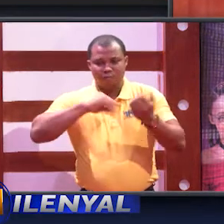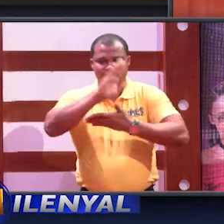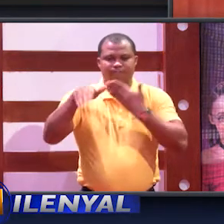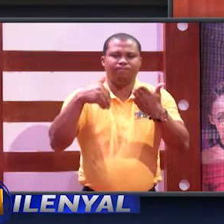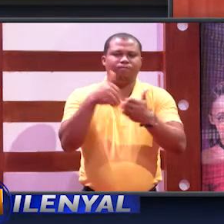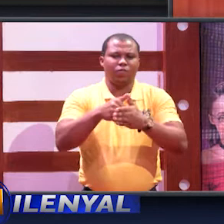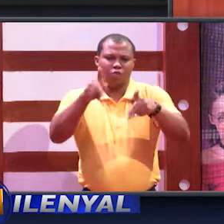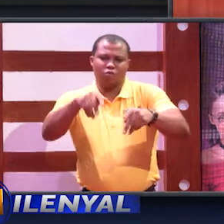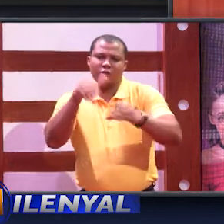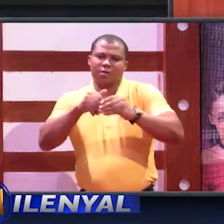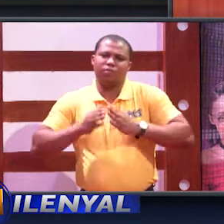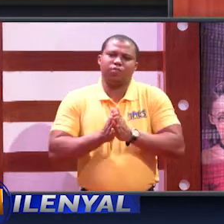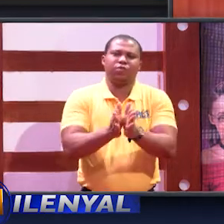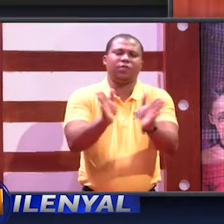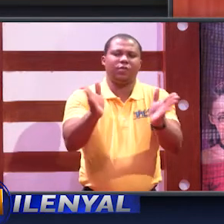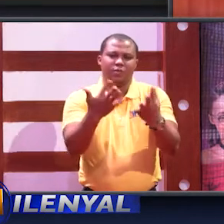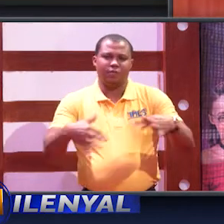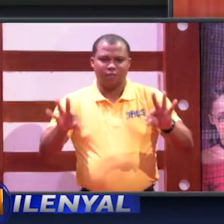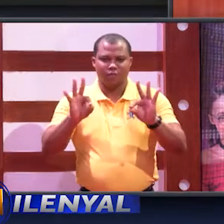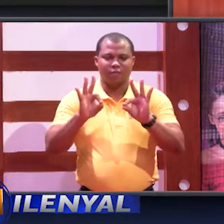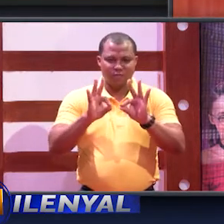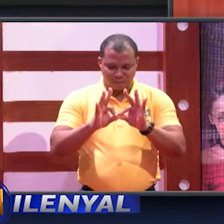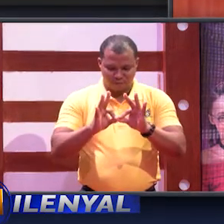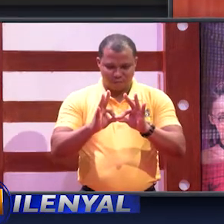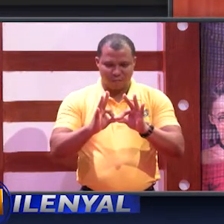des signes c'est vraiment une nécessité parce que